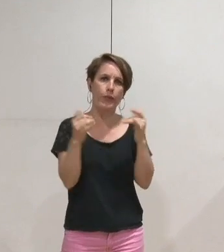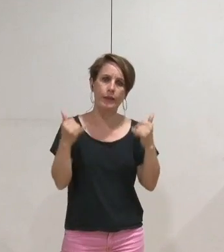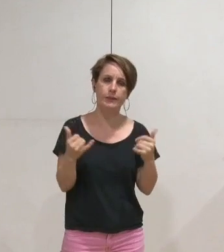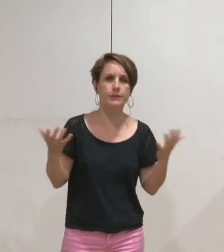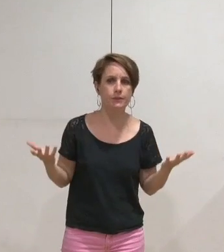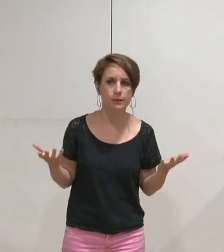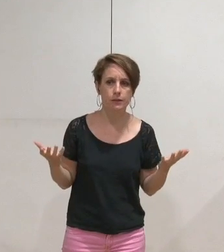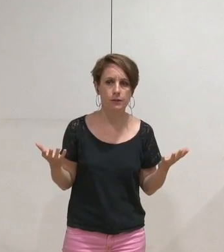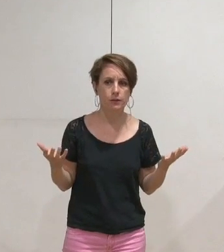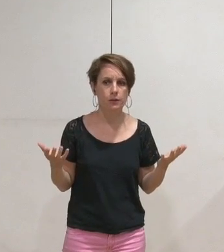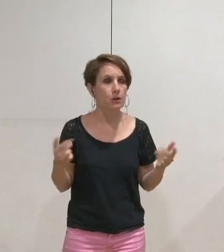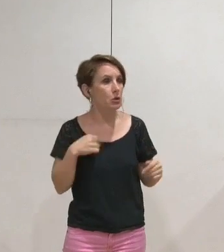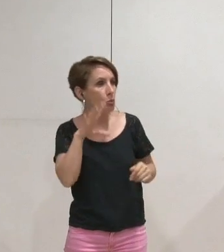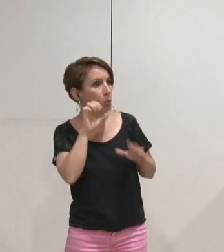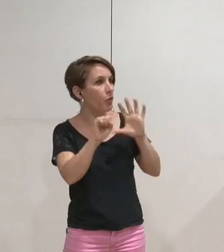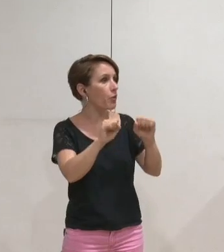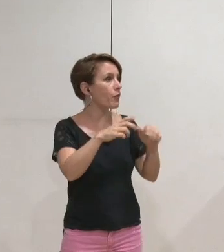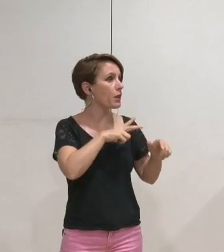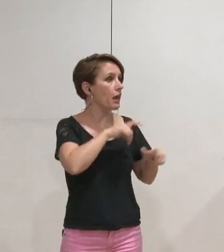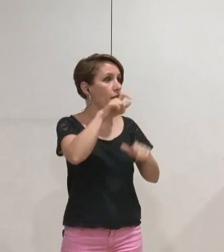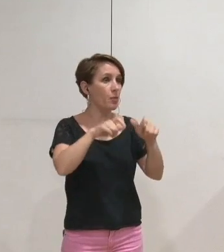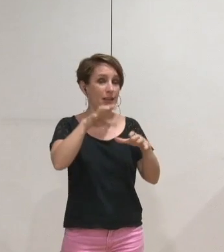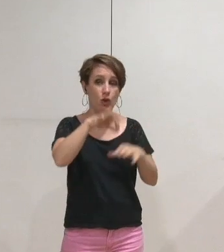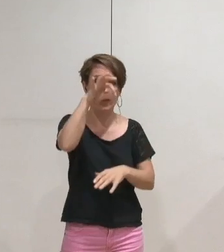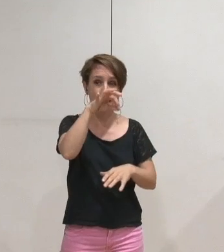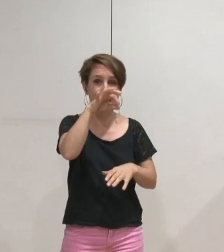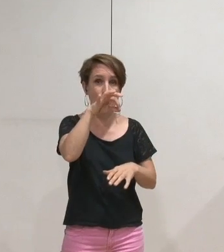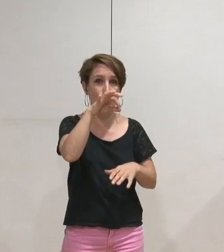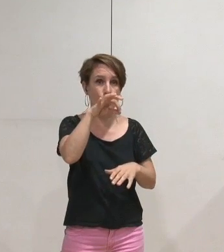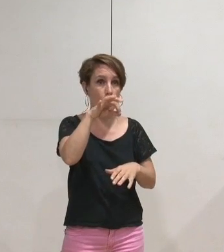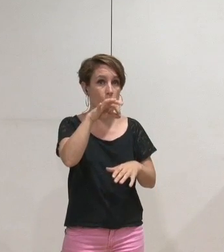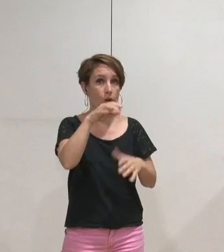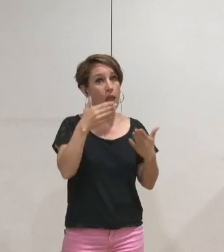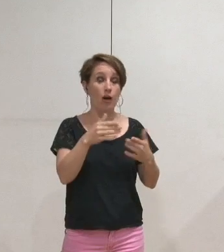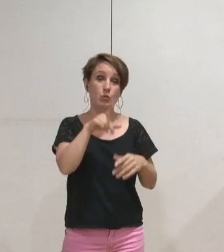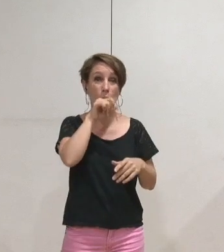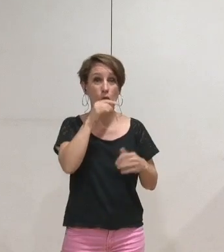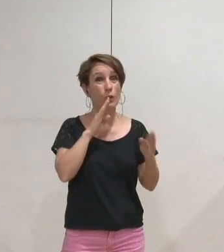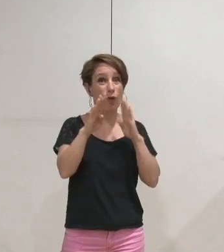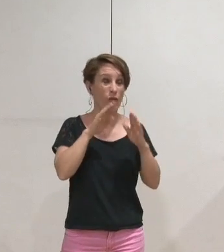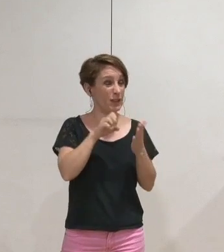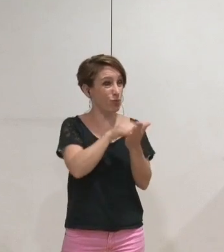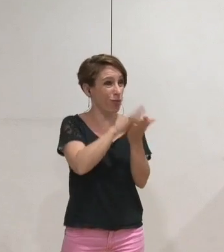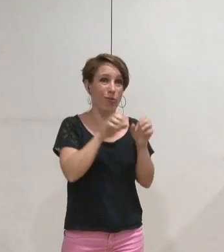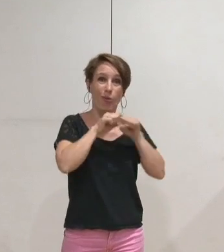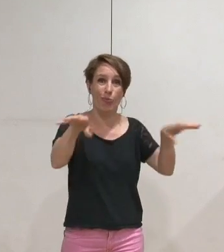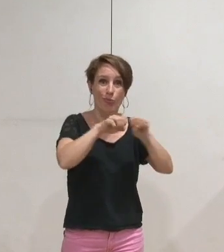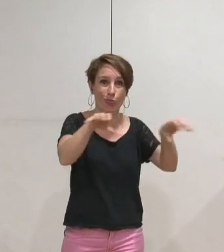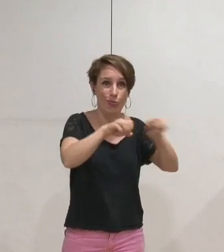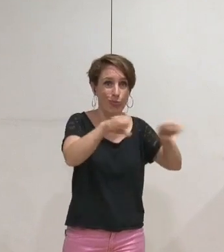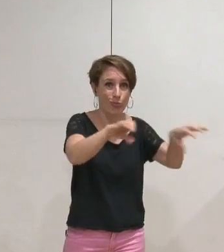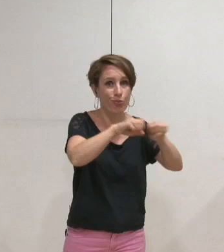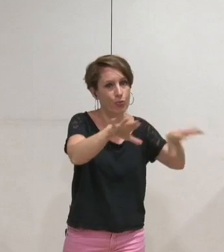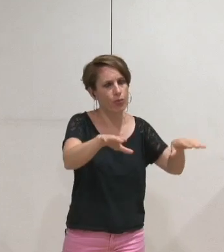de je vois que certains élus de votre majorité sont très présents sur les réseaux sociaux peut-être que assister au débat une décision modificative